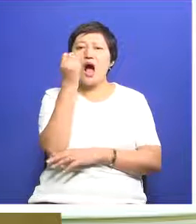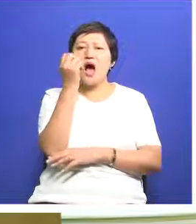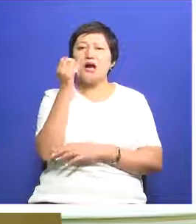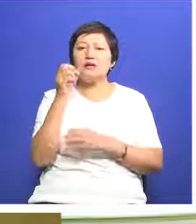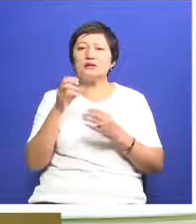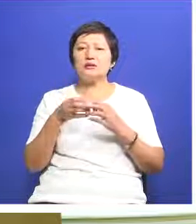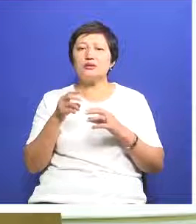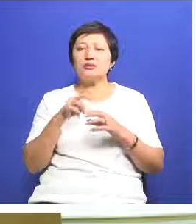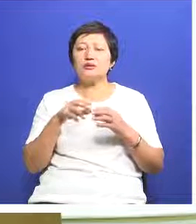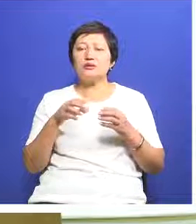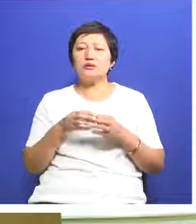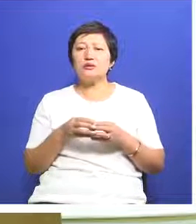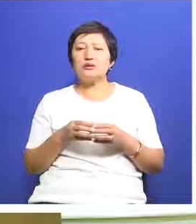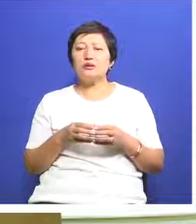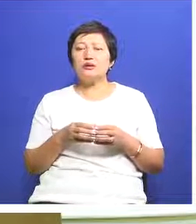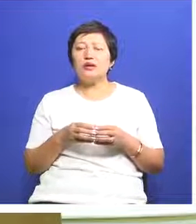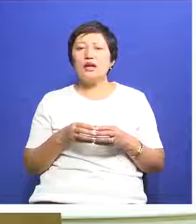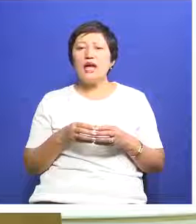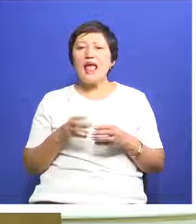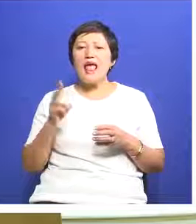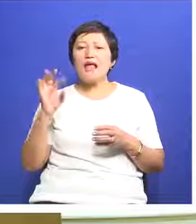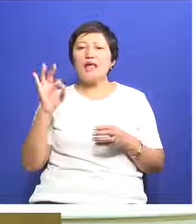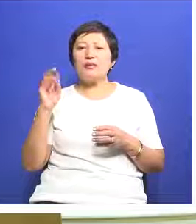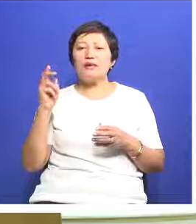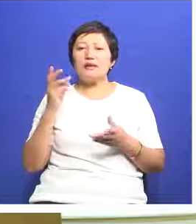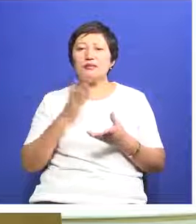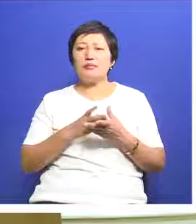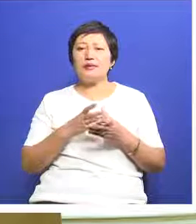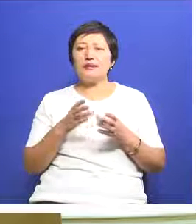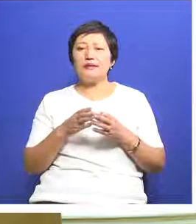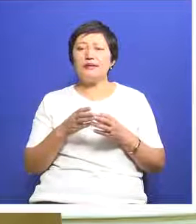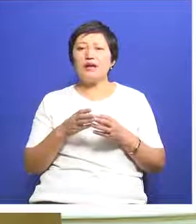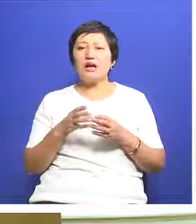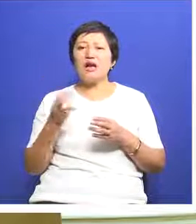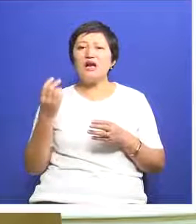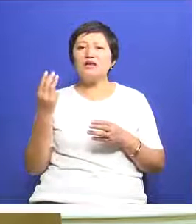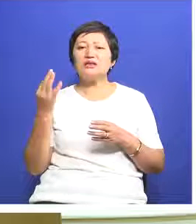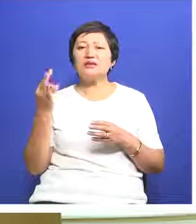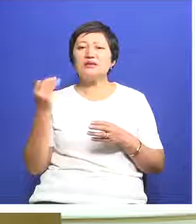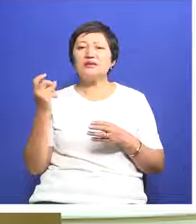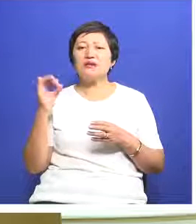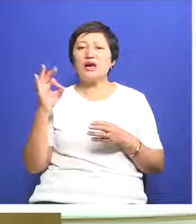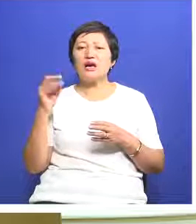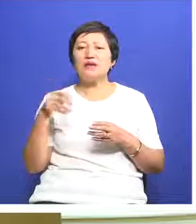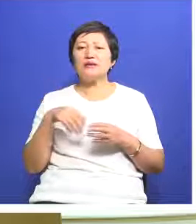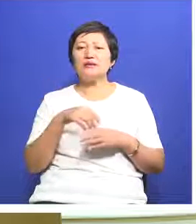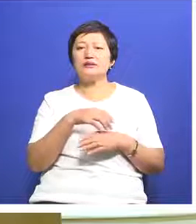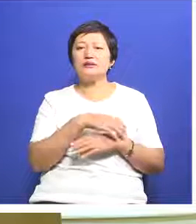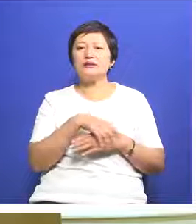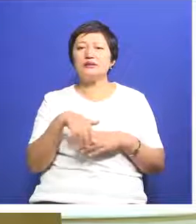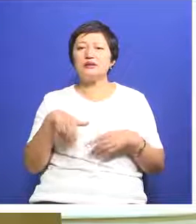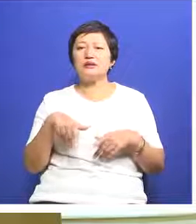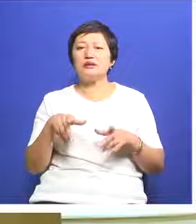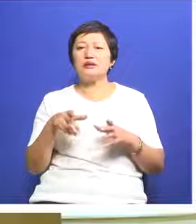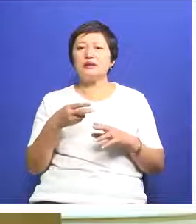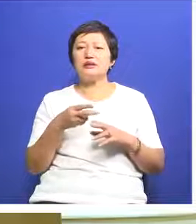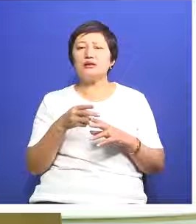тұрған. Енді жаңа кем-кетігі бар. Біз мына шардарасы арыс трассын бойын екі